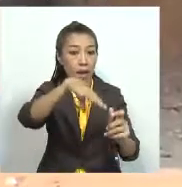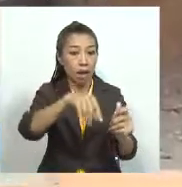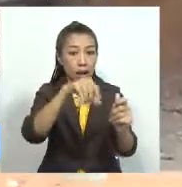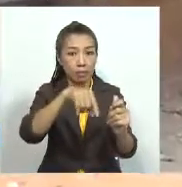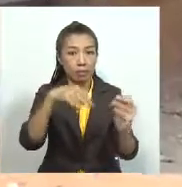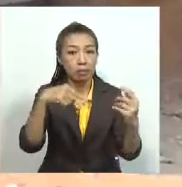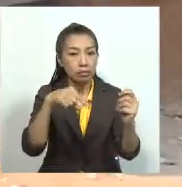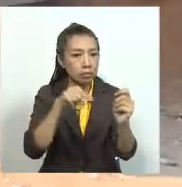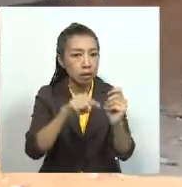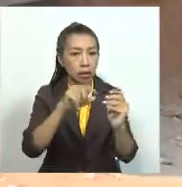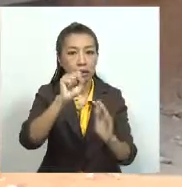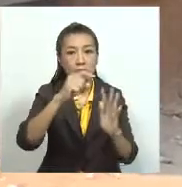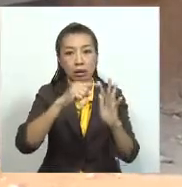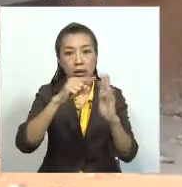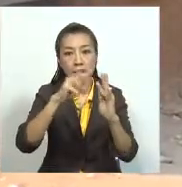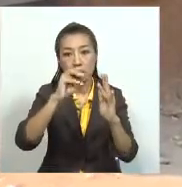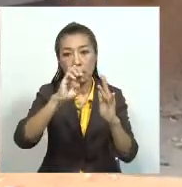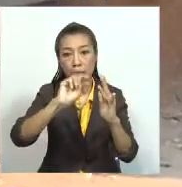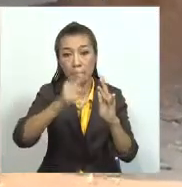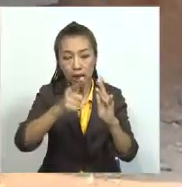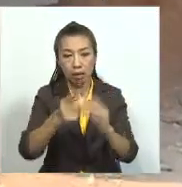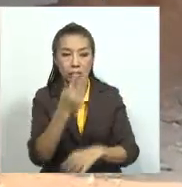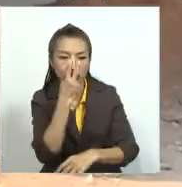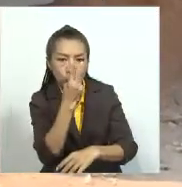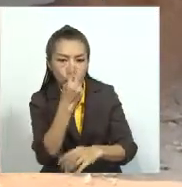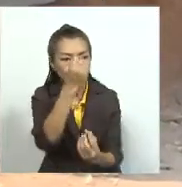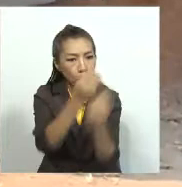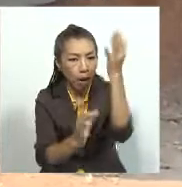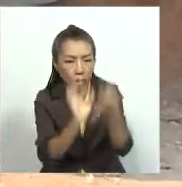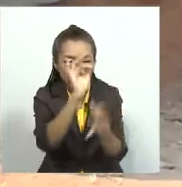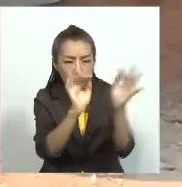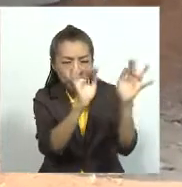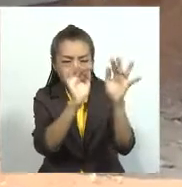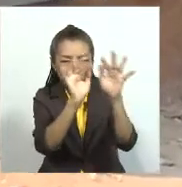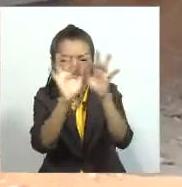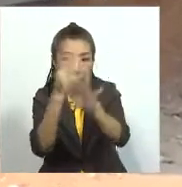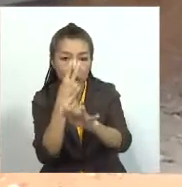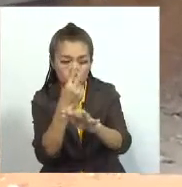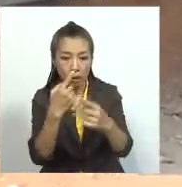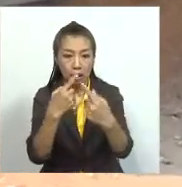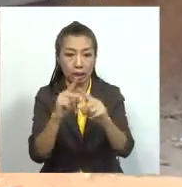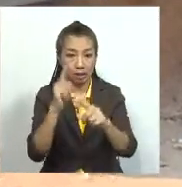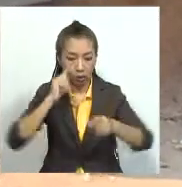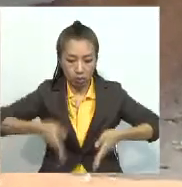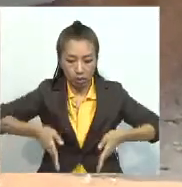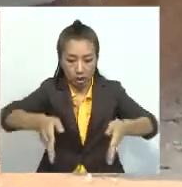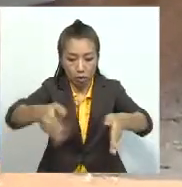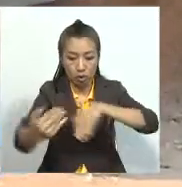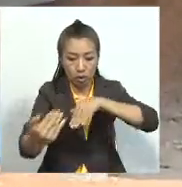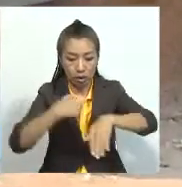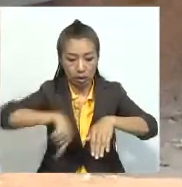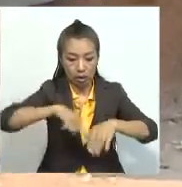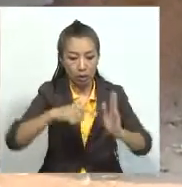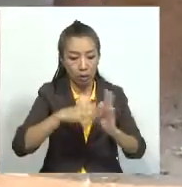มิงจังหวัดเชียงใหม่ค่ะเพื่อติดตามสถานการณ์หมอกควันและไฟป่าค่ะโดยในจุดที่จะเดินทางไปบนถนนแม่ริมเ